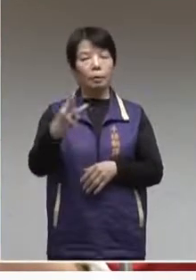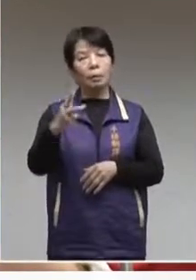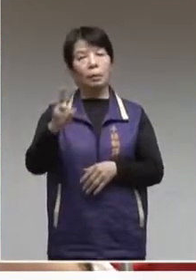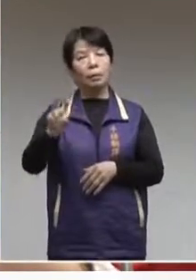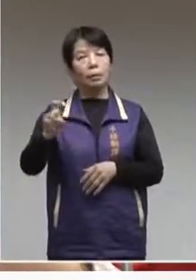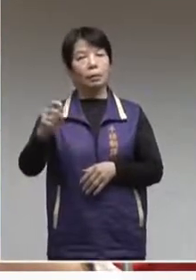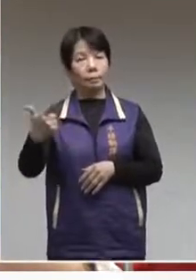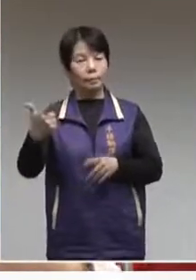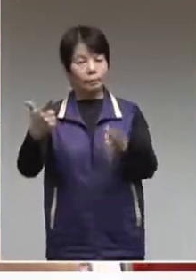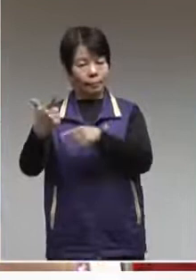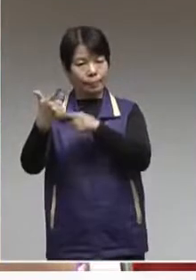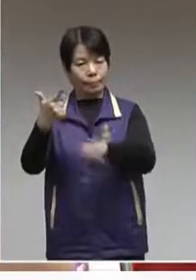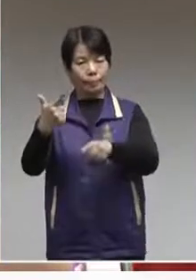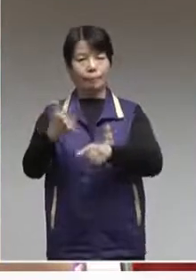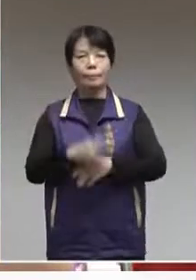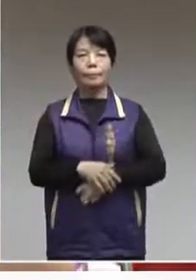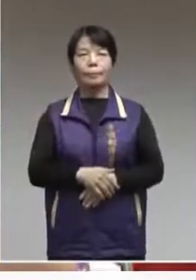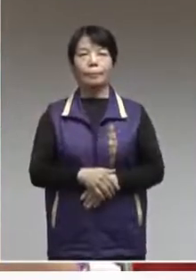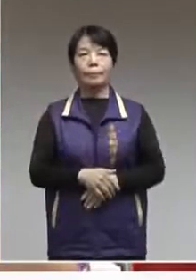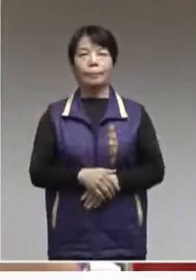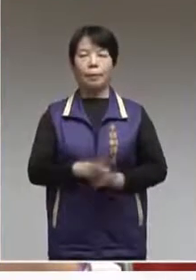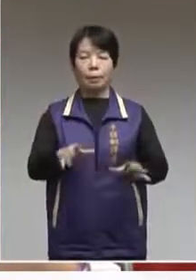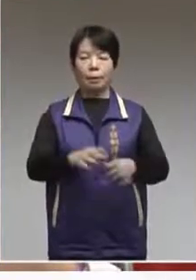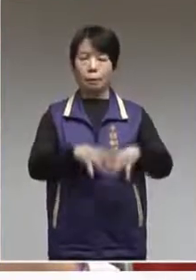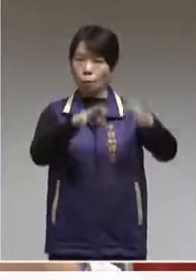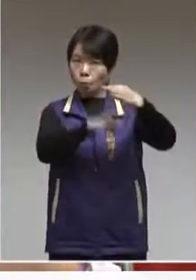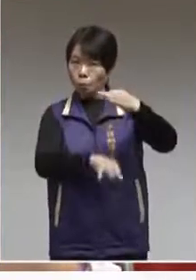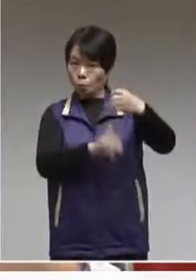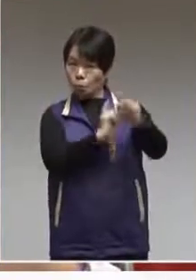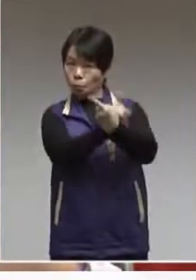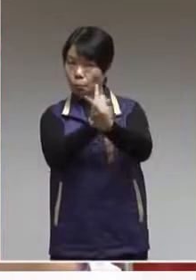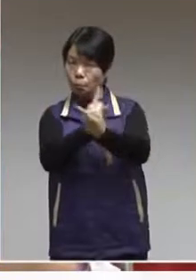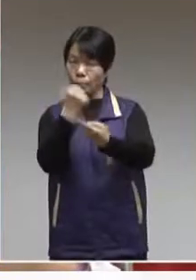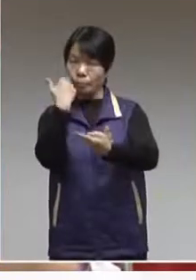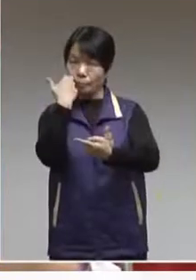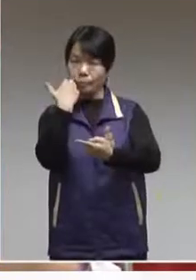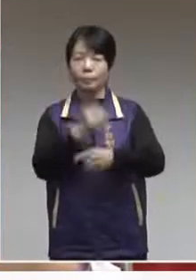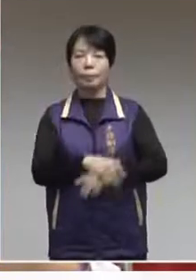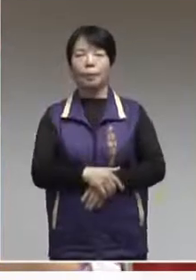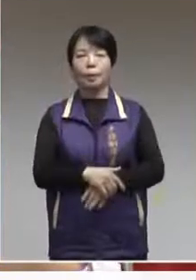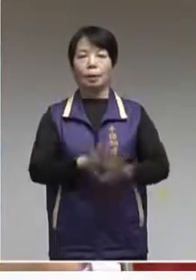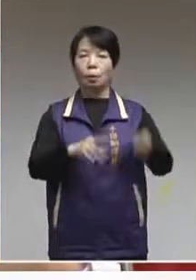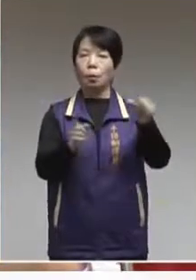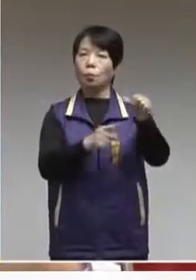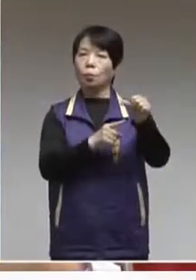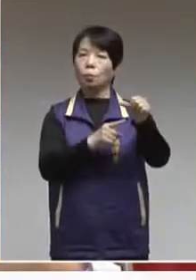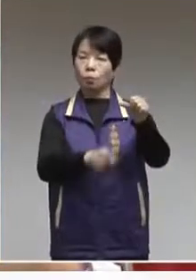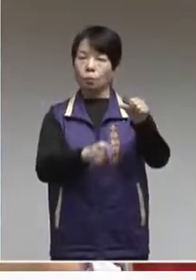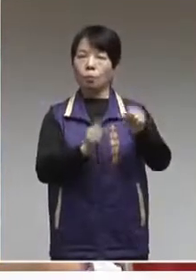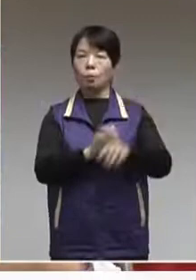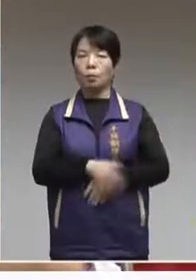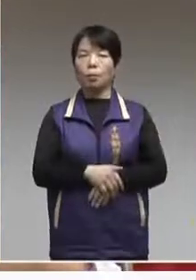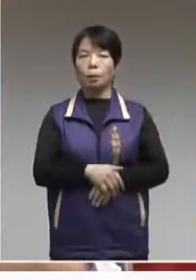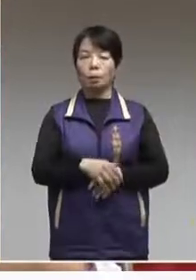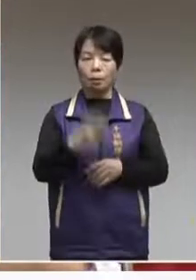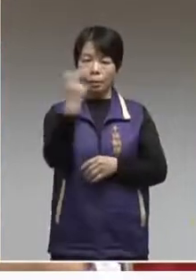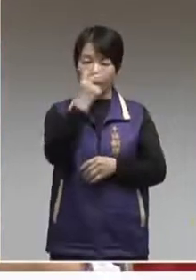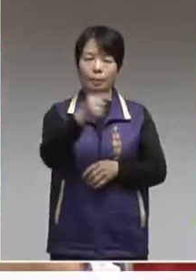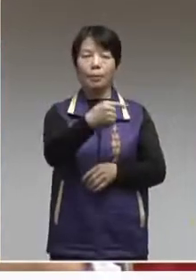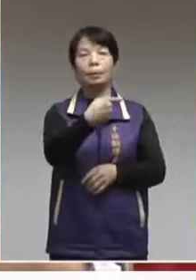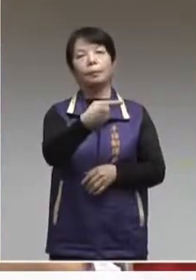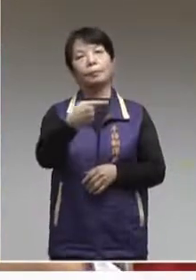16326。好，那框列的对象有5个阳性，